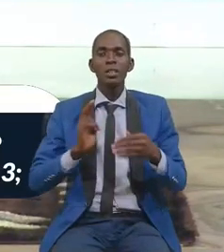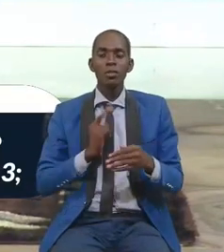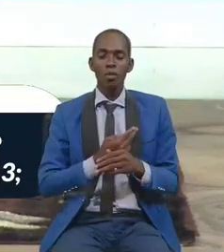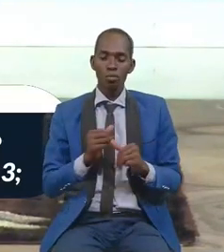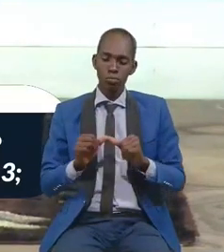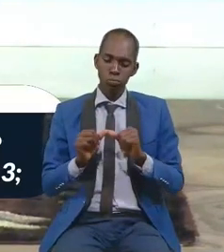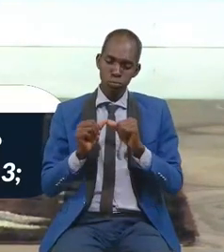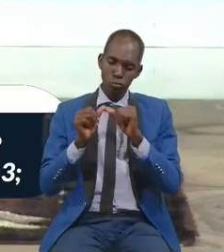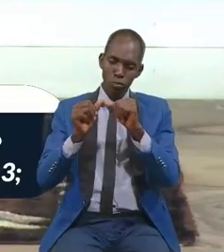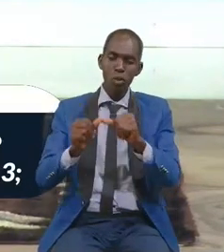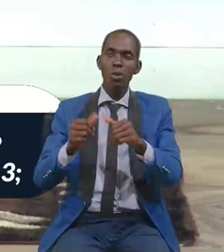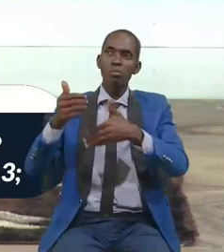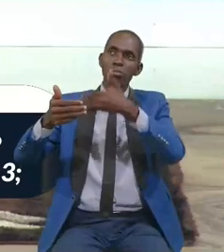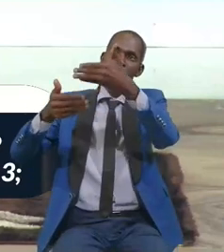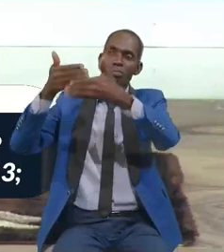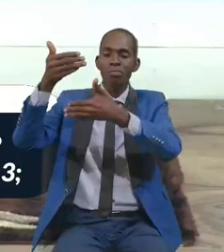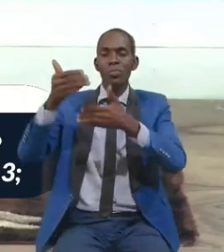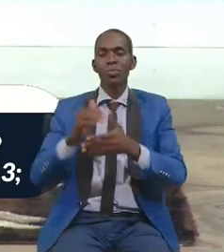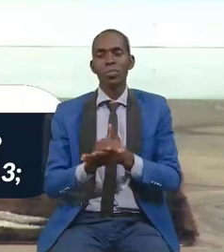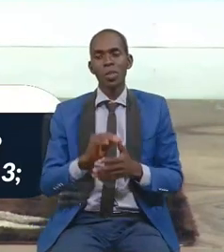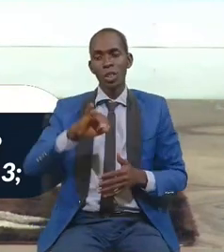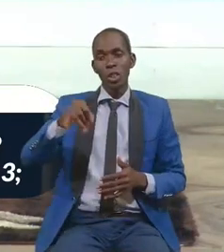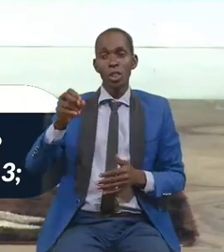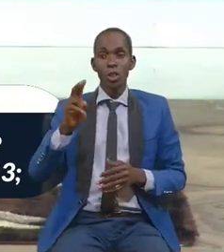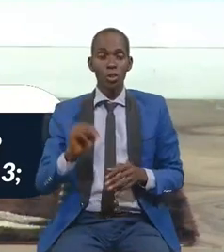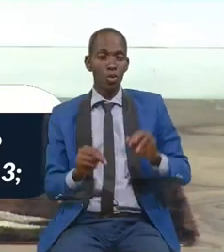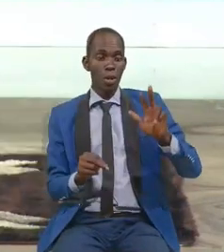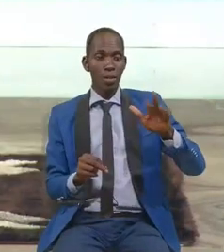continu. Jean 13, verset